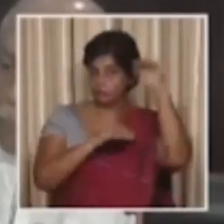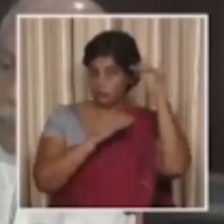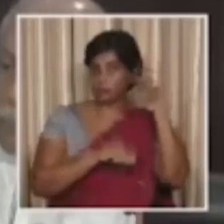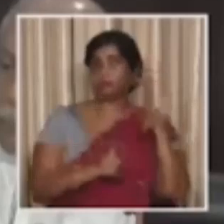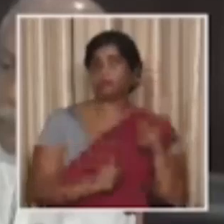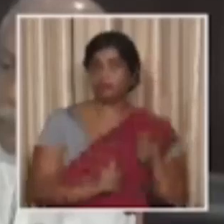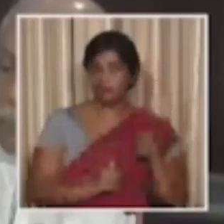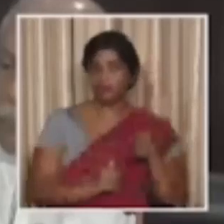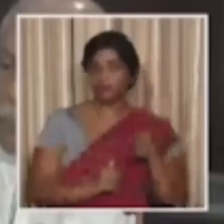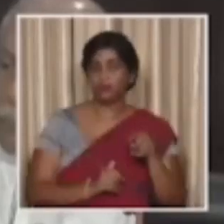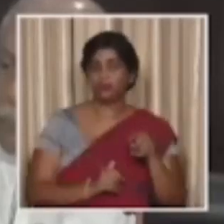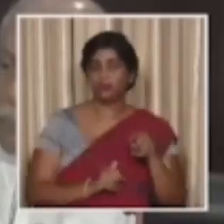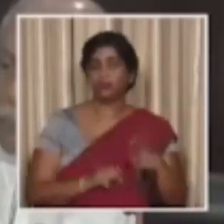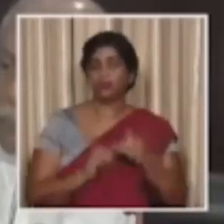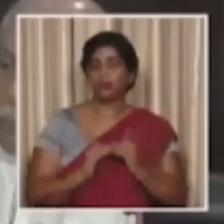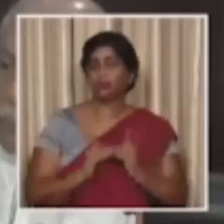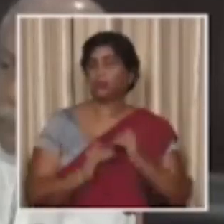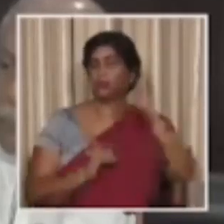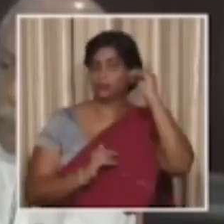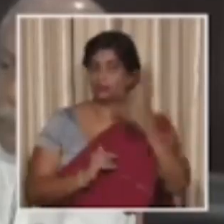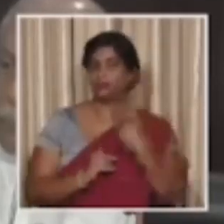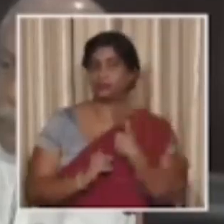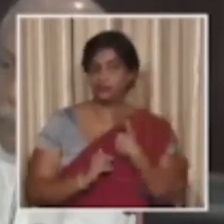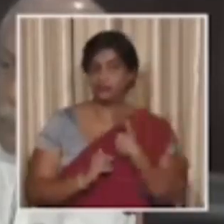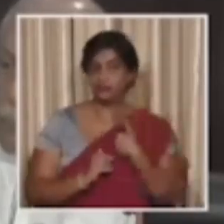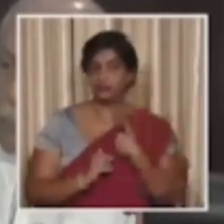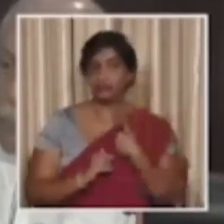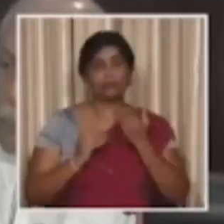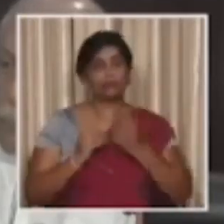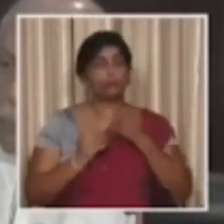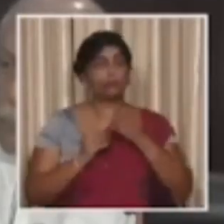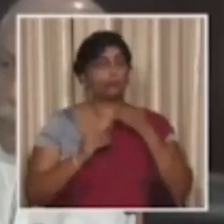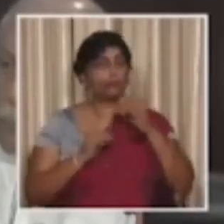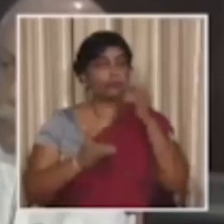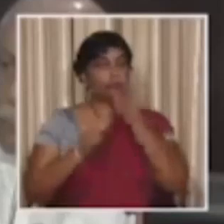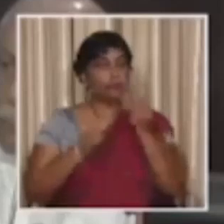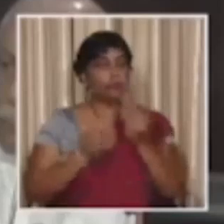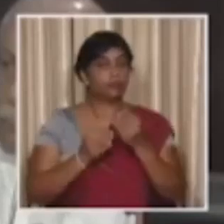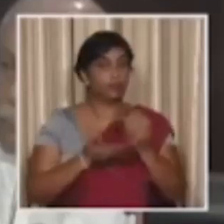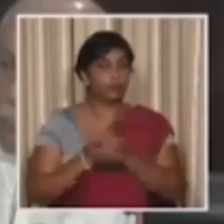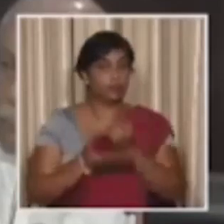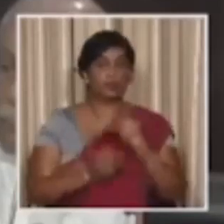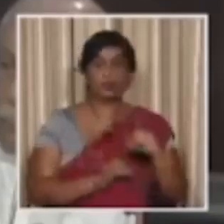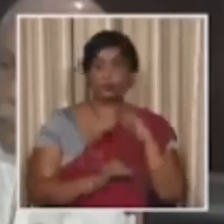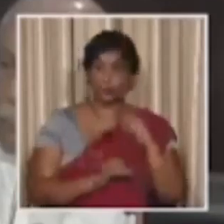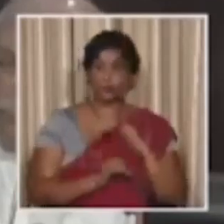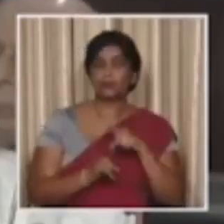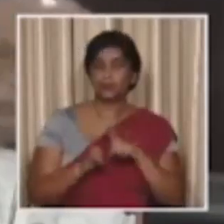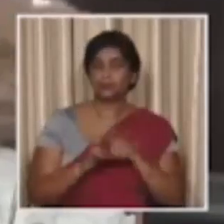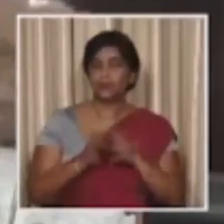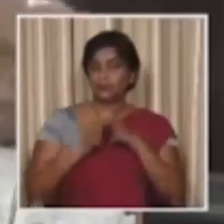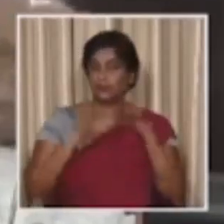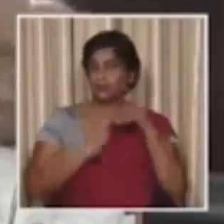කරනවා. ඒ තත්ත්වයට අපි අද ඇවිල්ලා තියෙනවා. ඉදිරි කිරීමේ අංශයට සවියක්. පසුගිය කාලයේදී